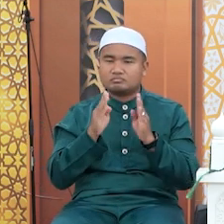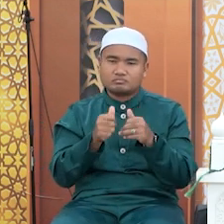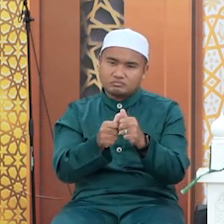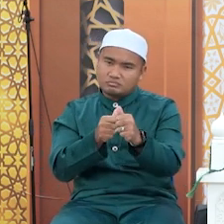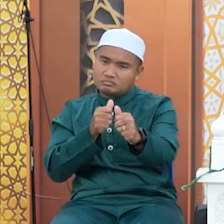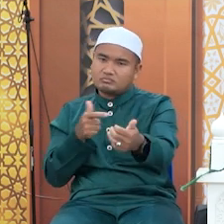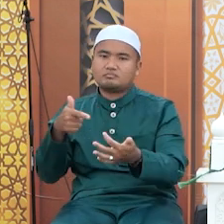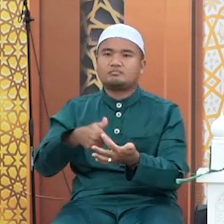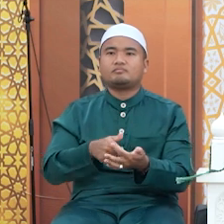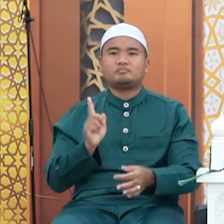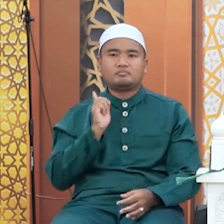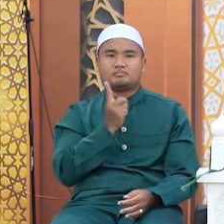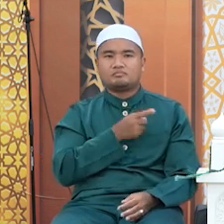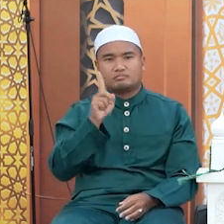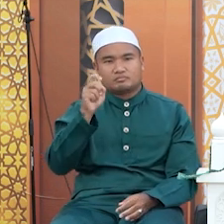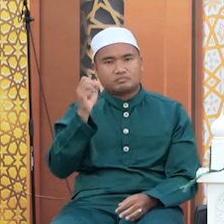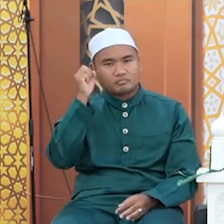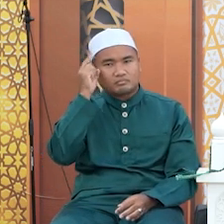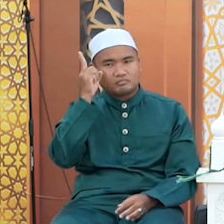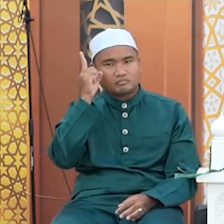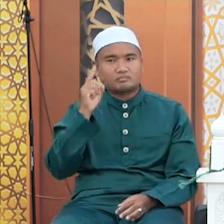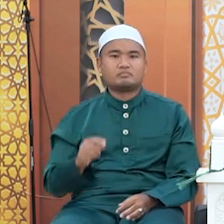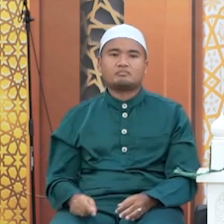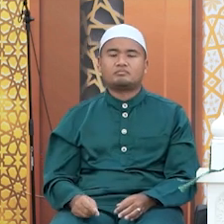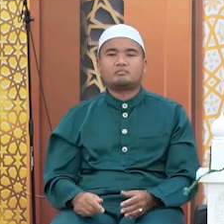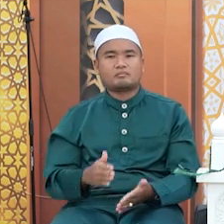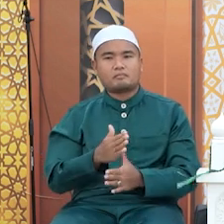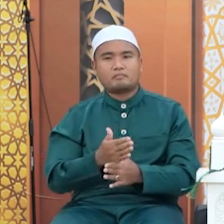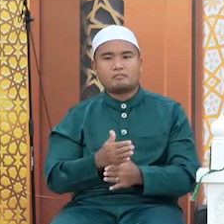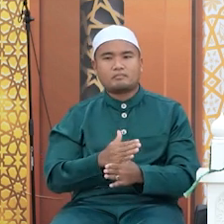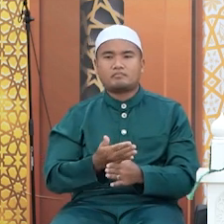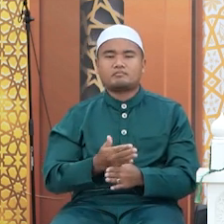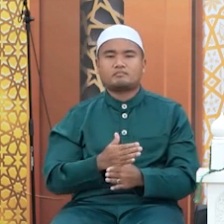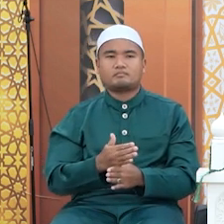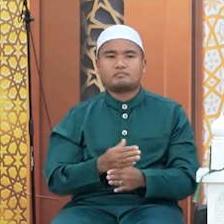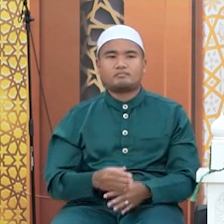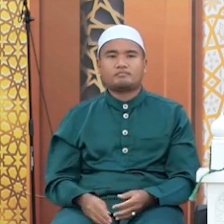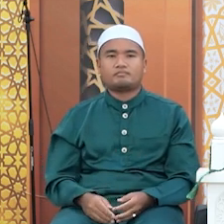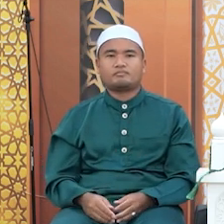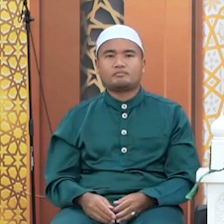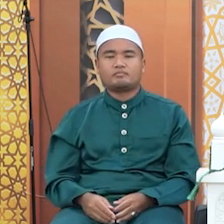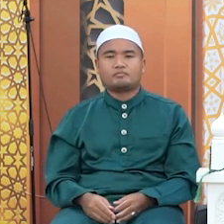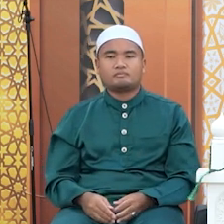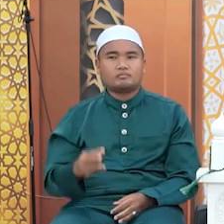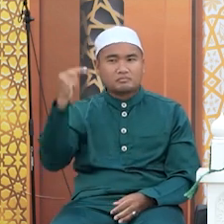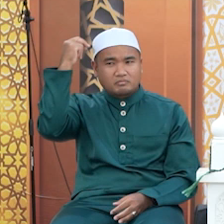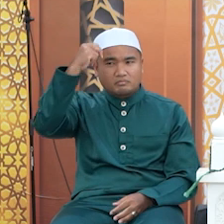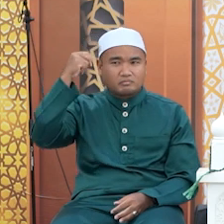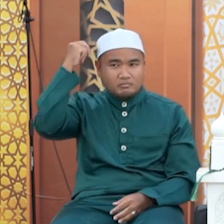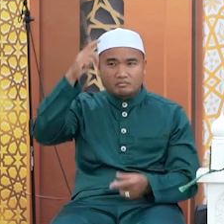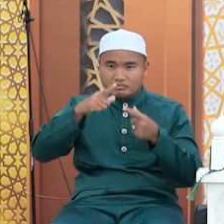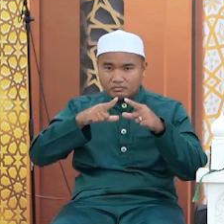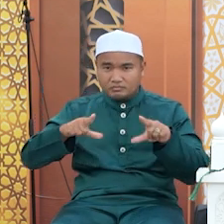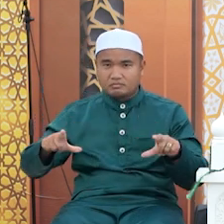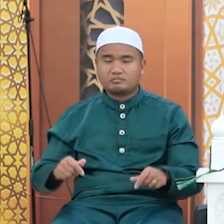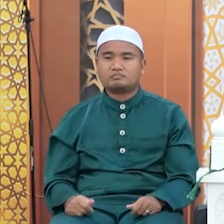kita hendaklah memahami beza nabi kita dengan mana-mana nabi dan rasul sebelum daripada itu.